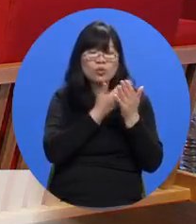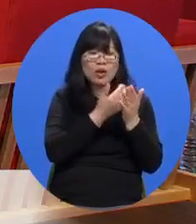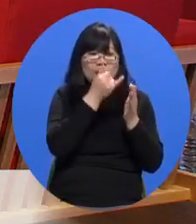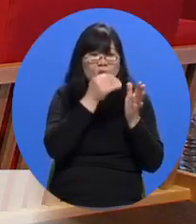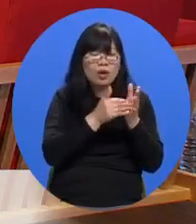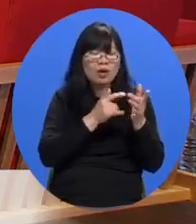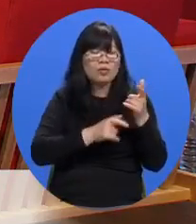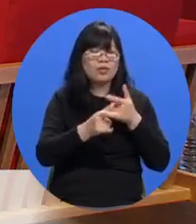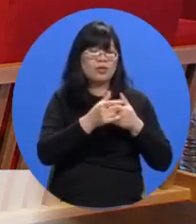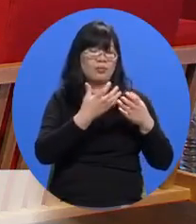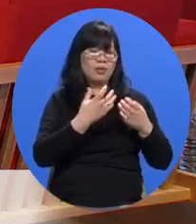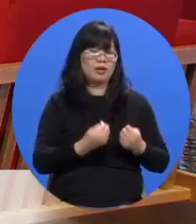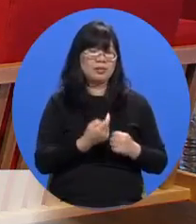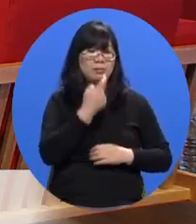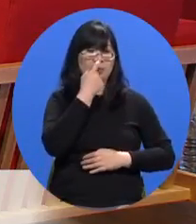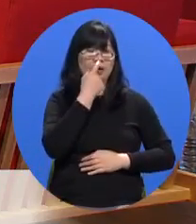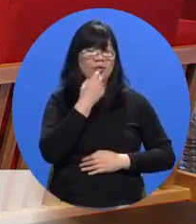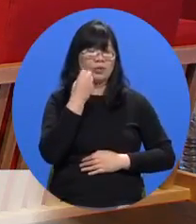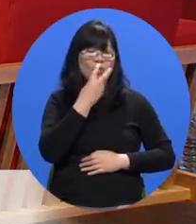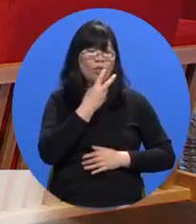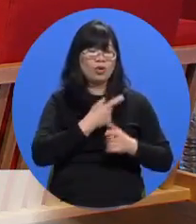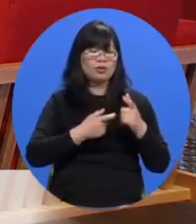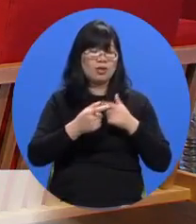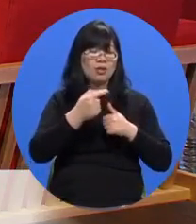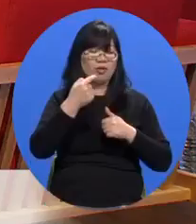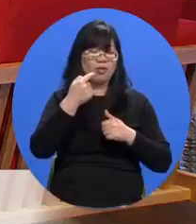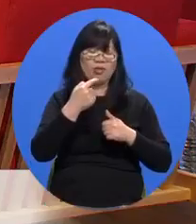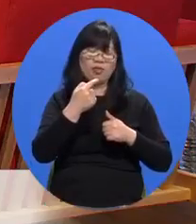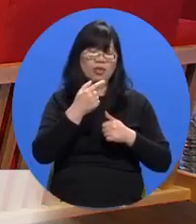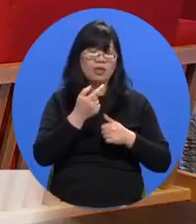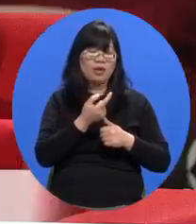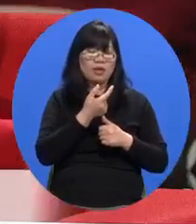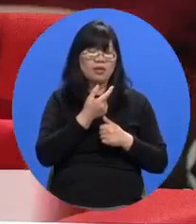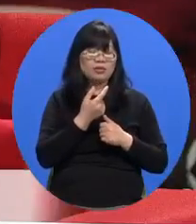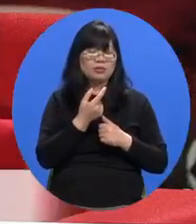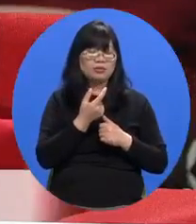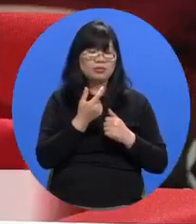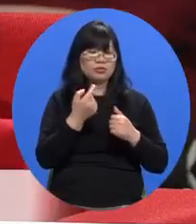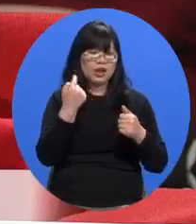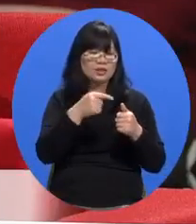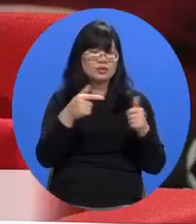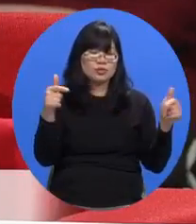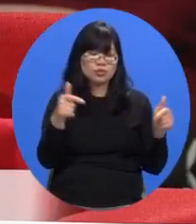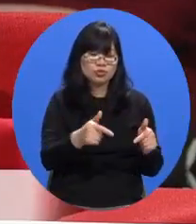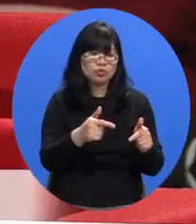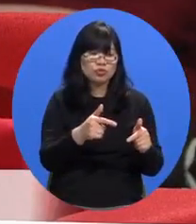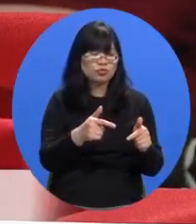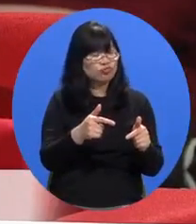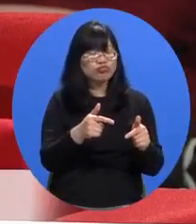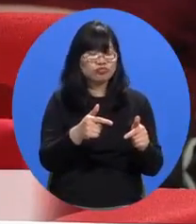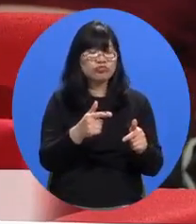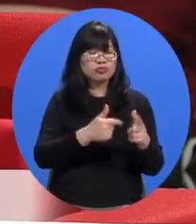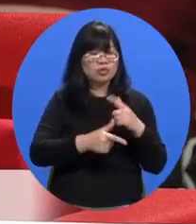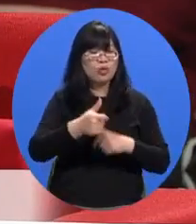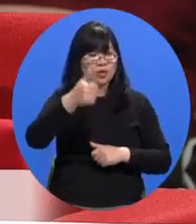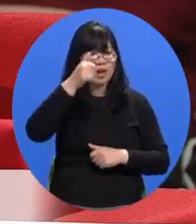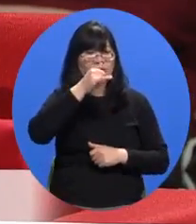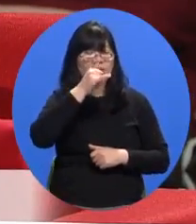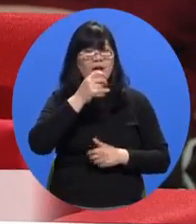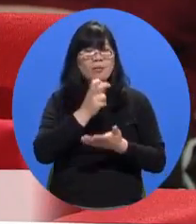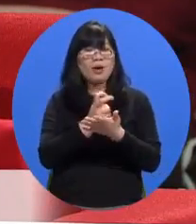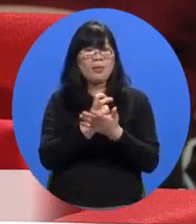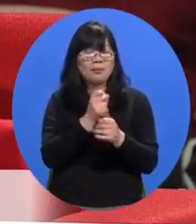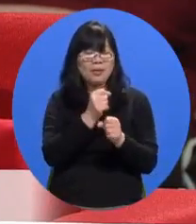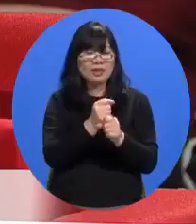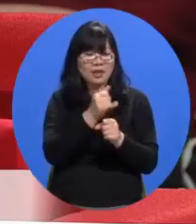더 많이 배우게 하고 덜 가르치고 더 배우자 뭐 이런 슬로건을 네. 갖고 이제 하잖아요. 그래서 네. 저는 자꾸만 법제화해서 우리는